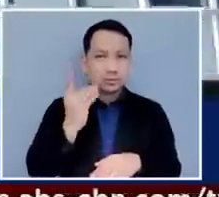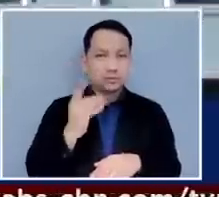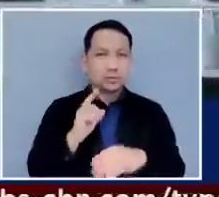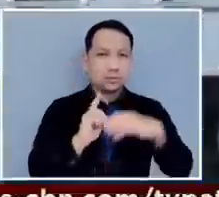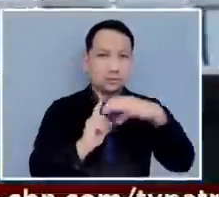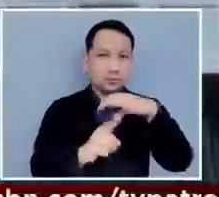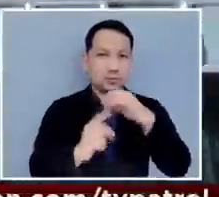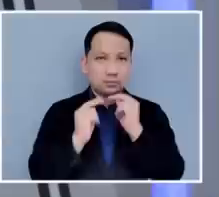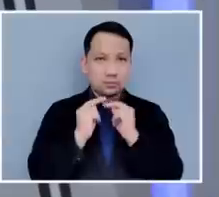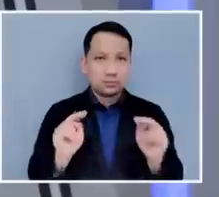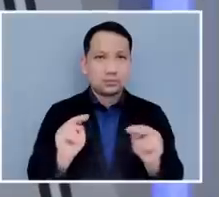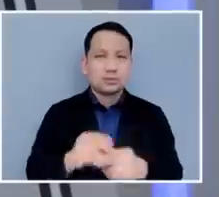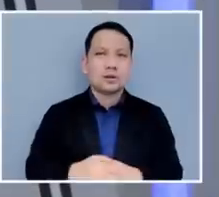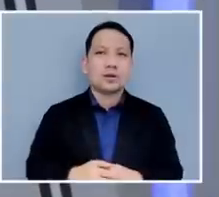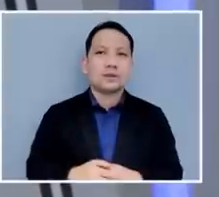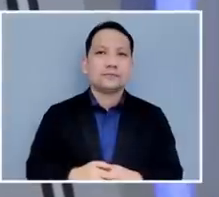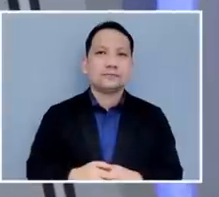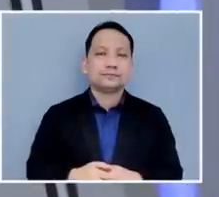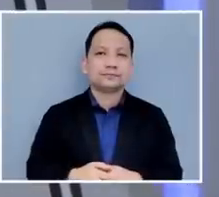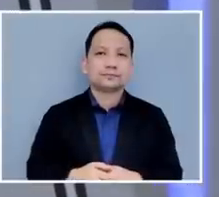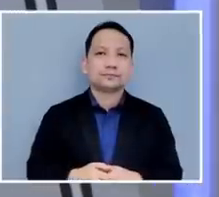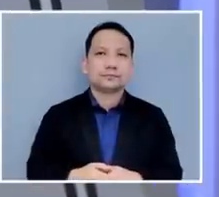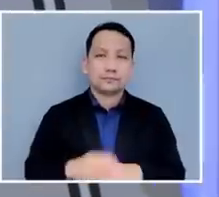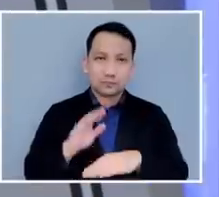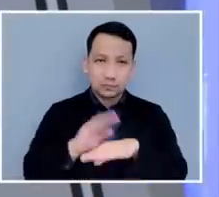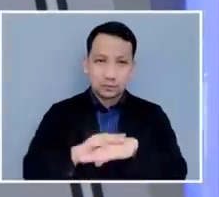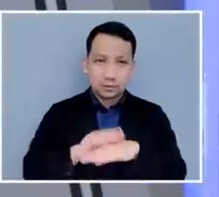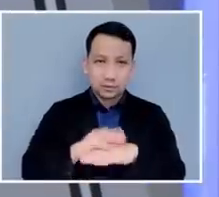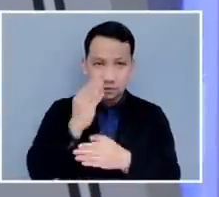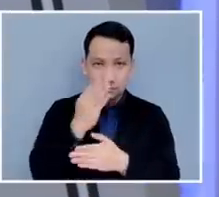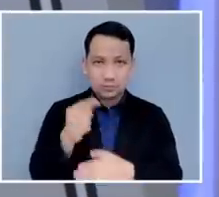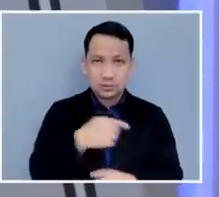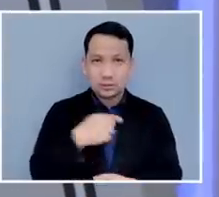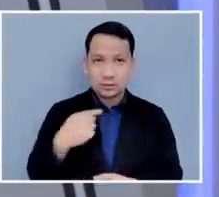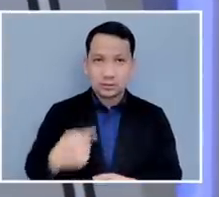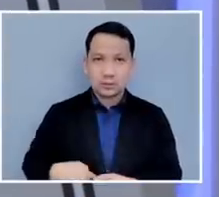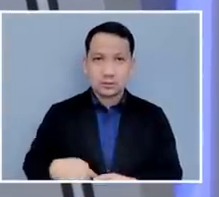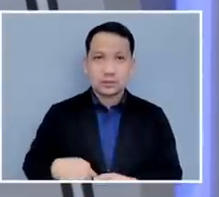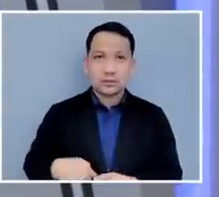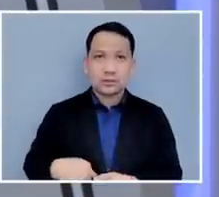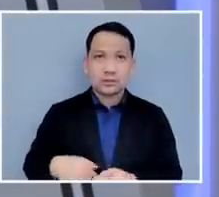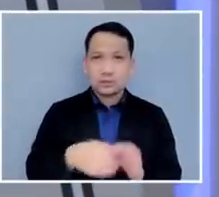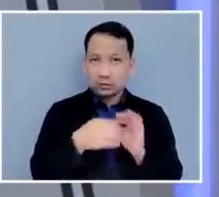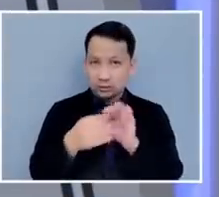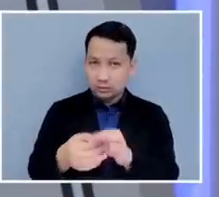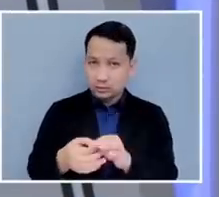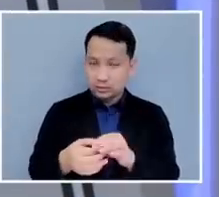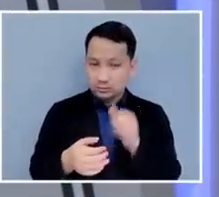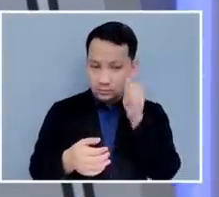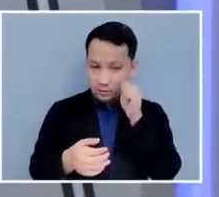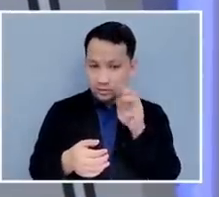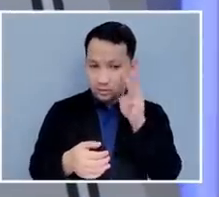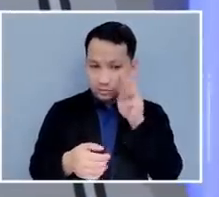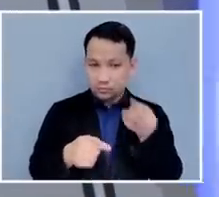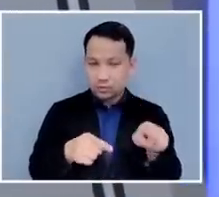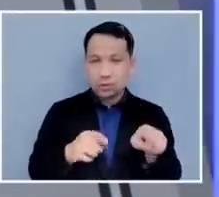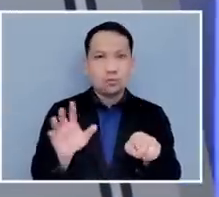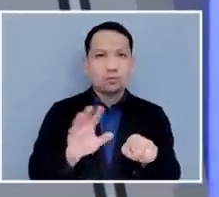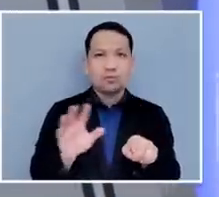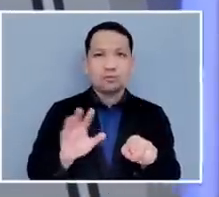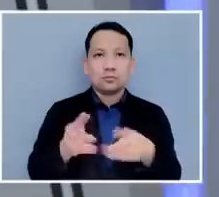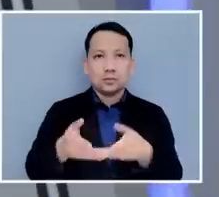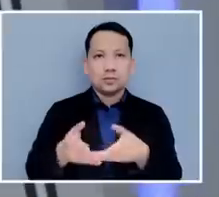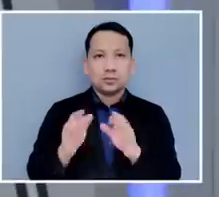News. Nagpaalala po ang China sa mga bansa na maging mapagmatiyag at huwag manong